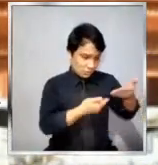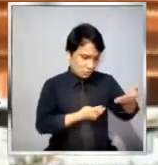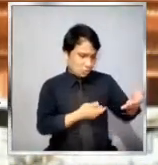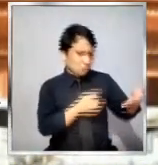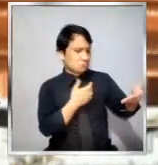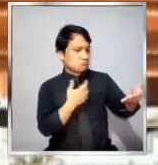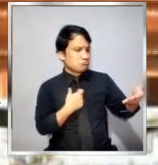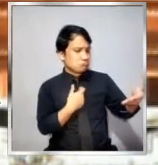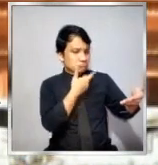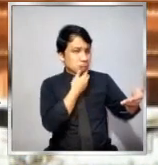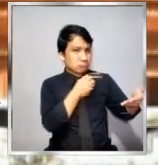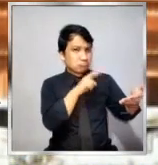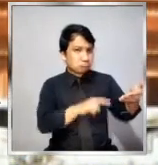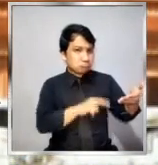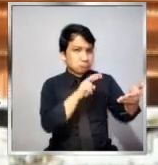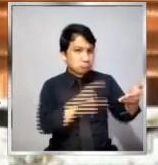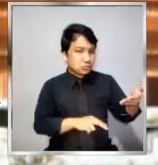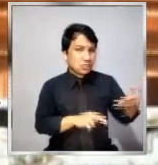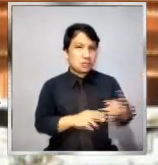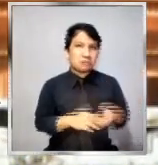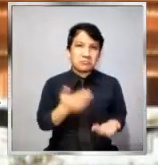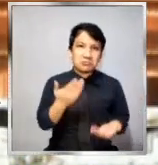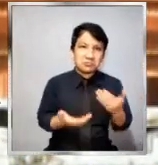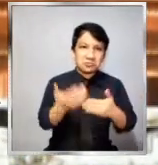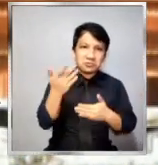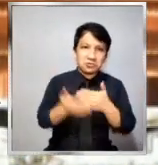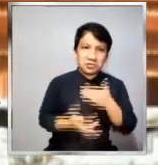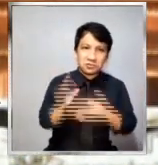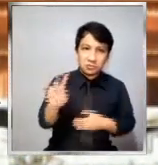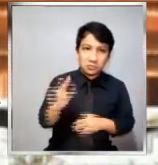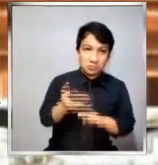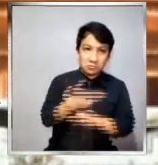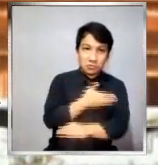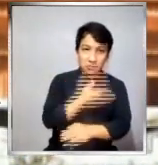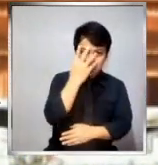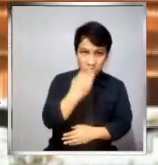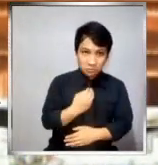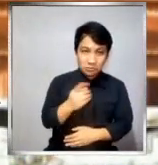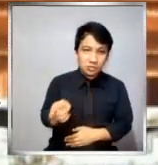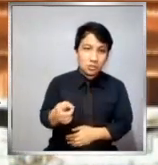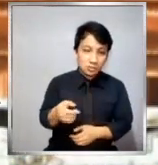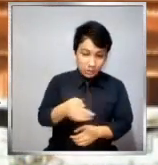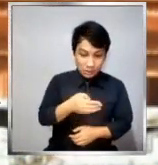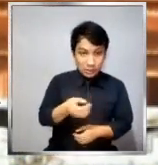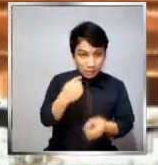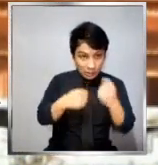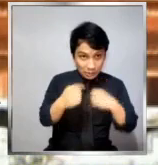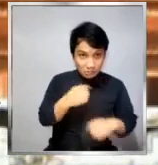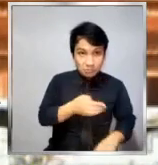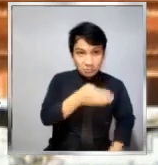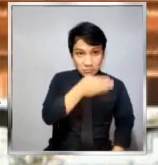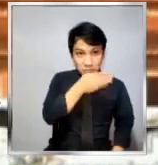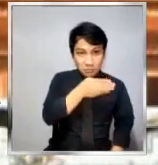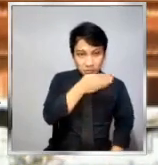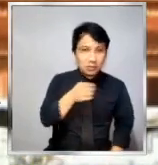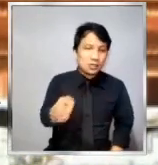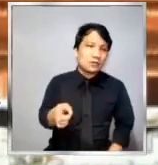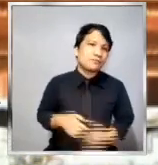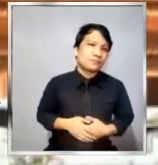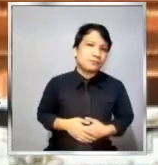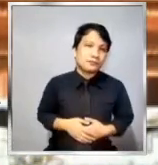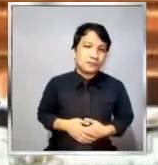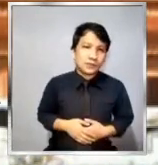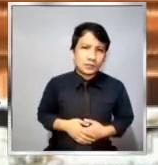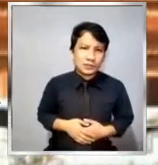Sometimes, the earliest is 7 o'clock. Bago ako matulog, magkain ako ng breakfast. Ganun ang, ano, kaya naintindihan